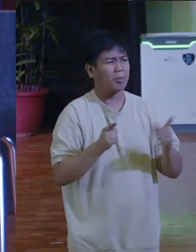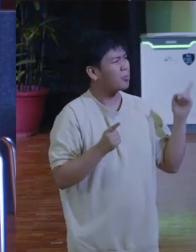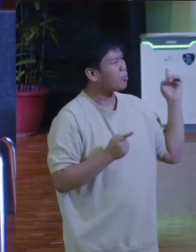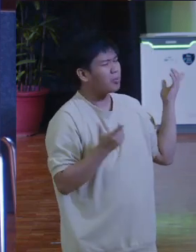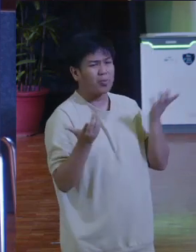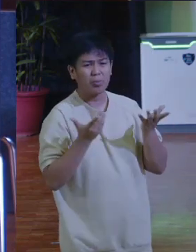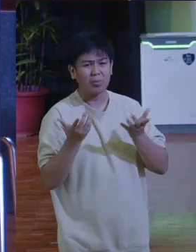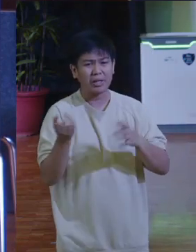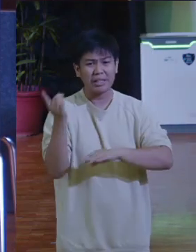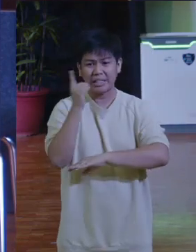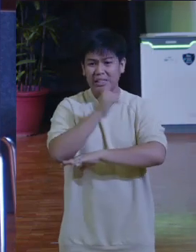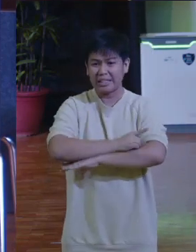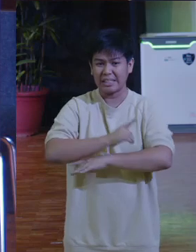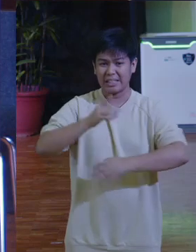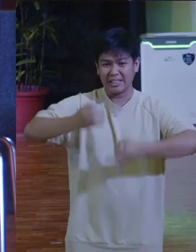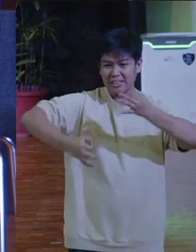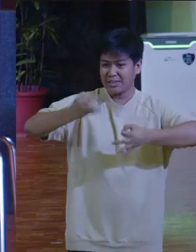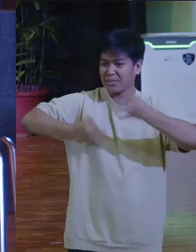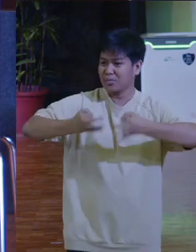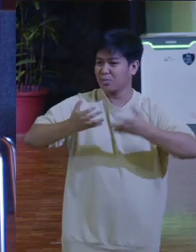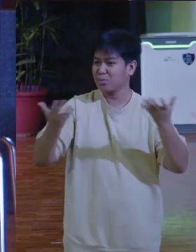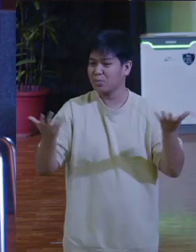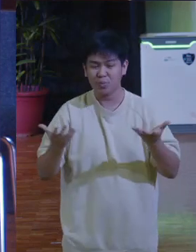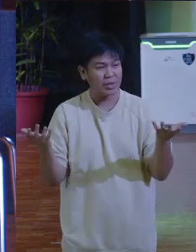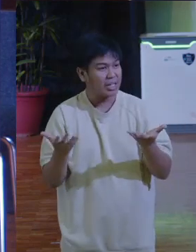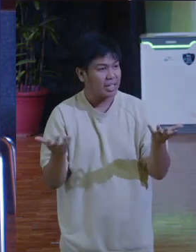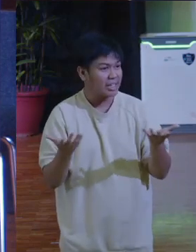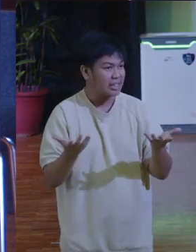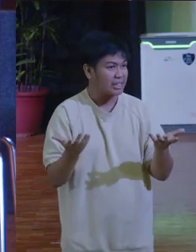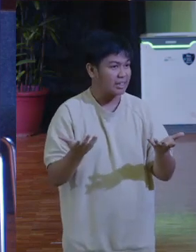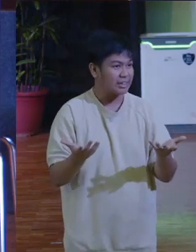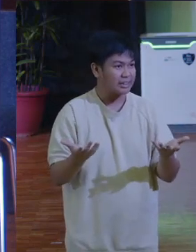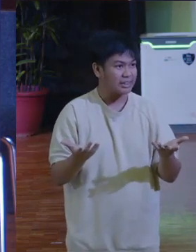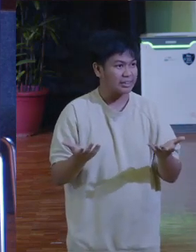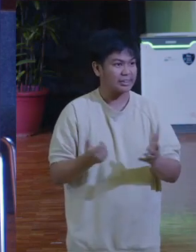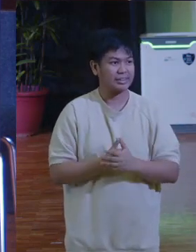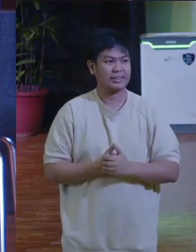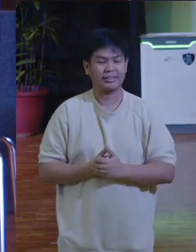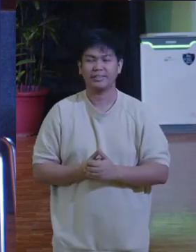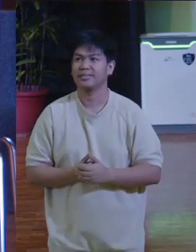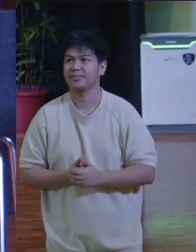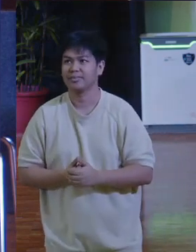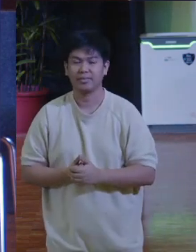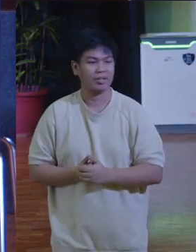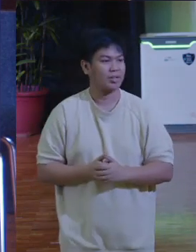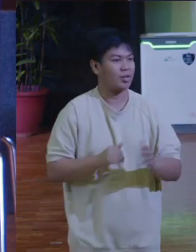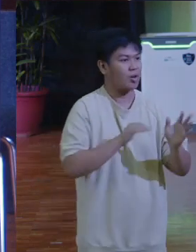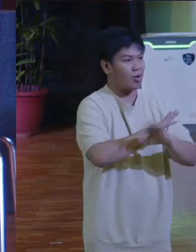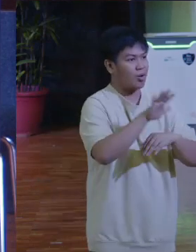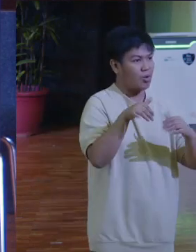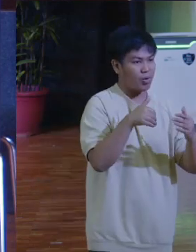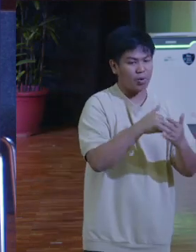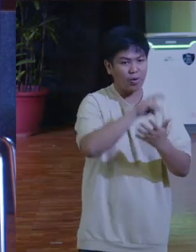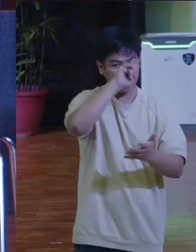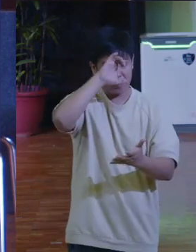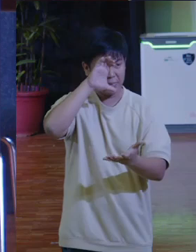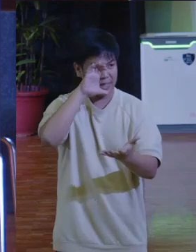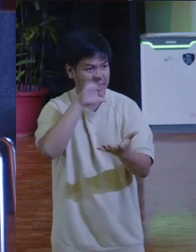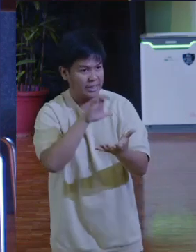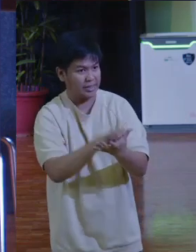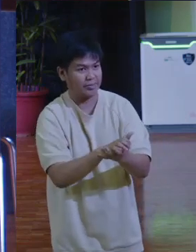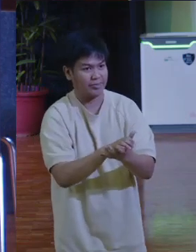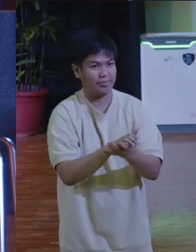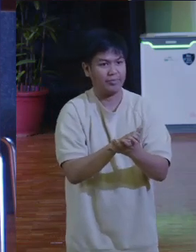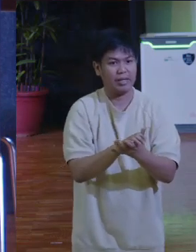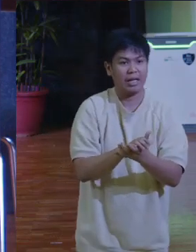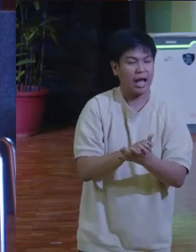Ito ay panahon para kanya iproklama ang posibilidad ng isang bagong simula sa lahat ng mananampalataya sa Kanya. Kaya naman nagbigay